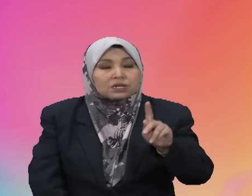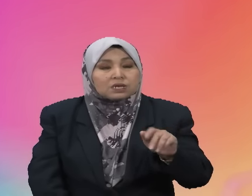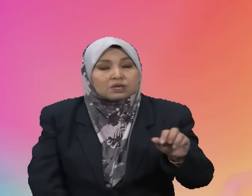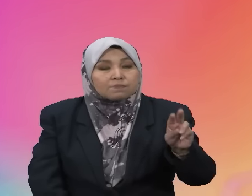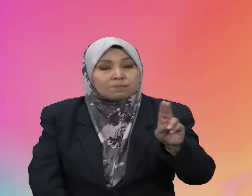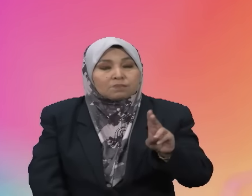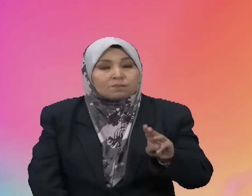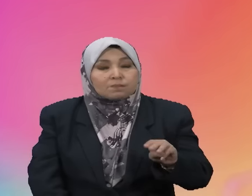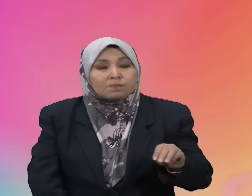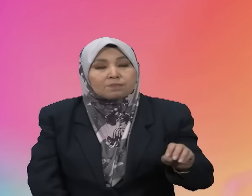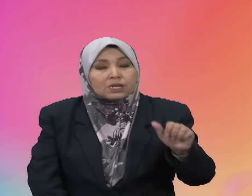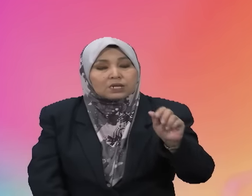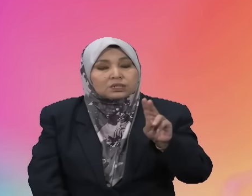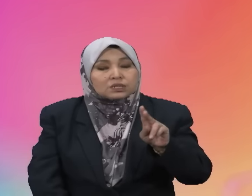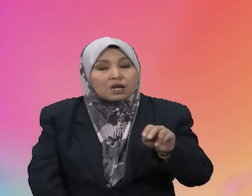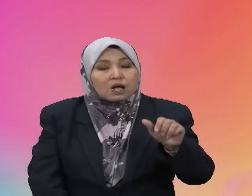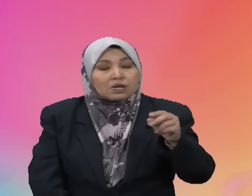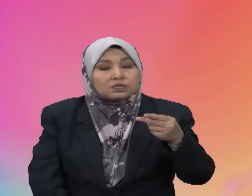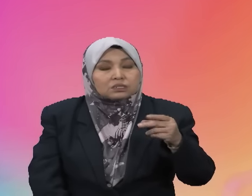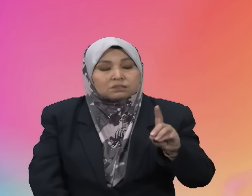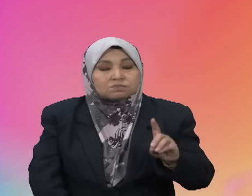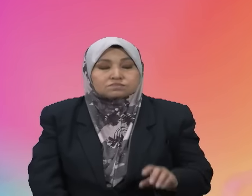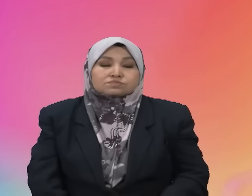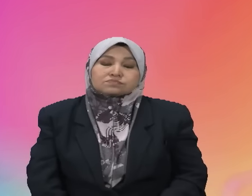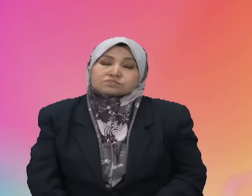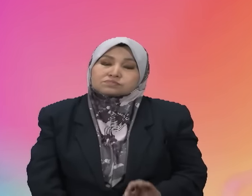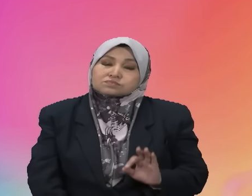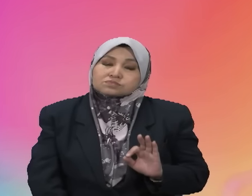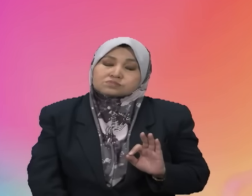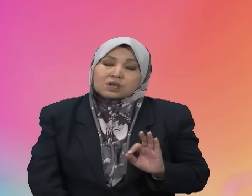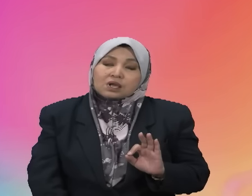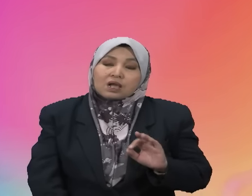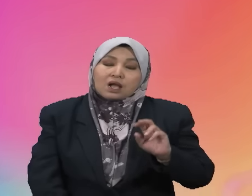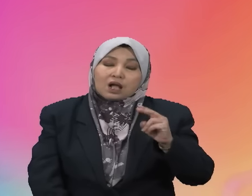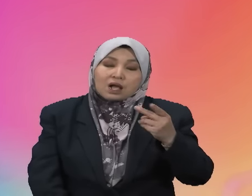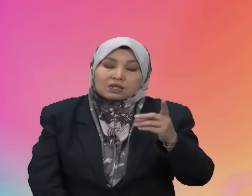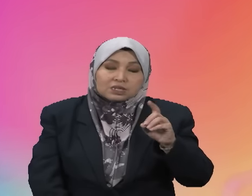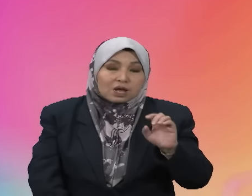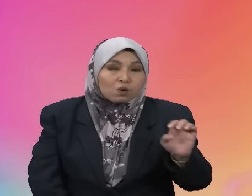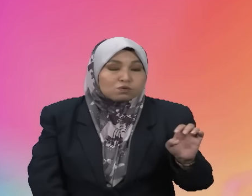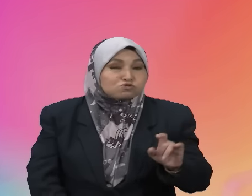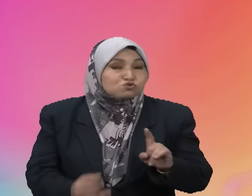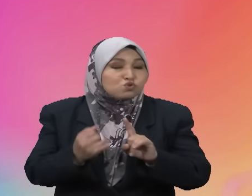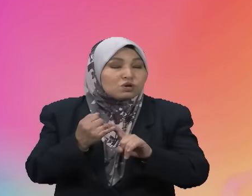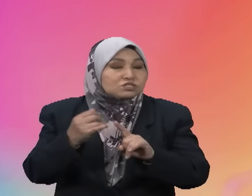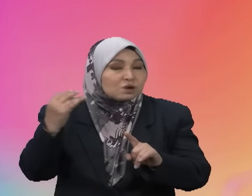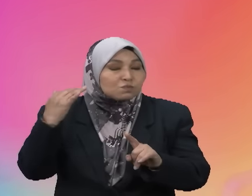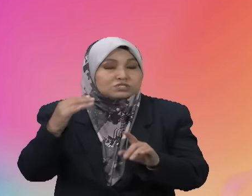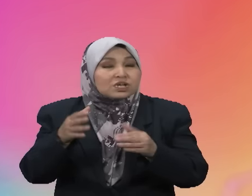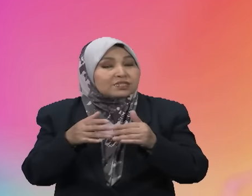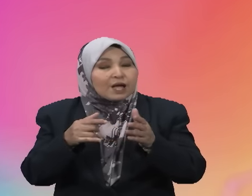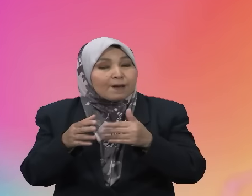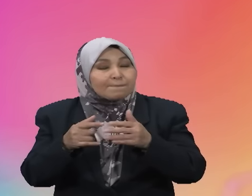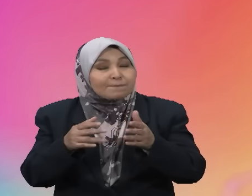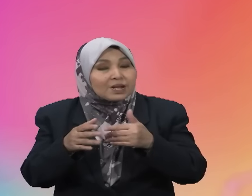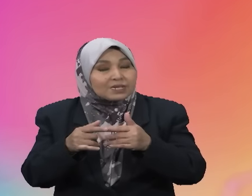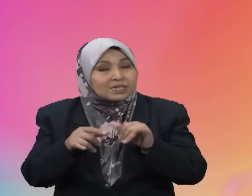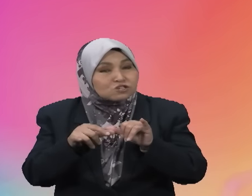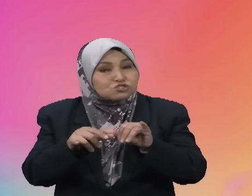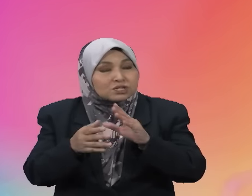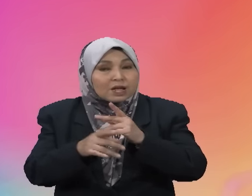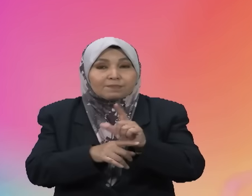aktsarihim min ahd. Bunyi ahd jujur ya bunyi. Tak apa, kita masih lagi